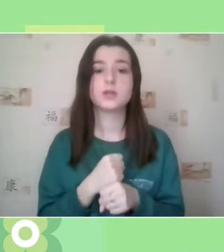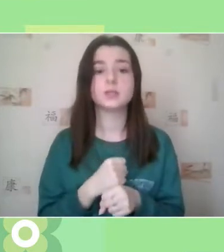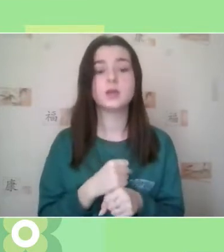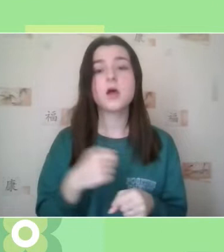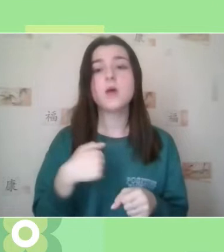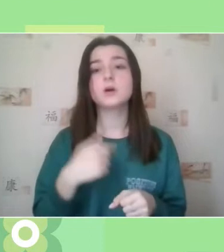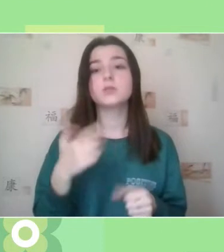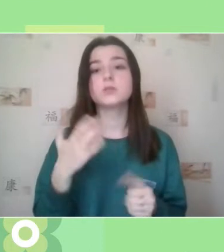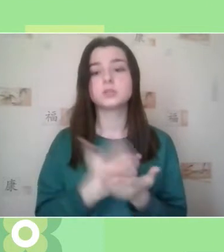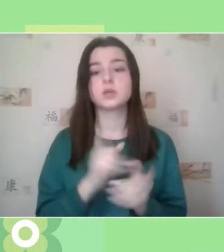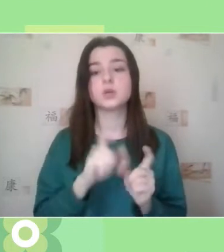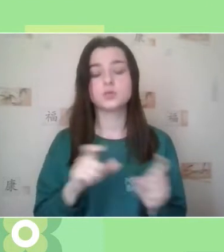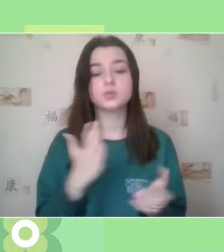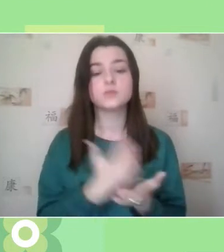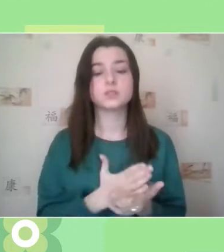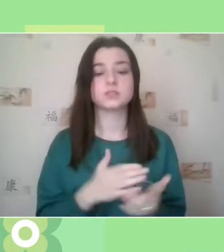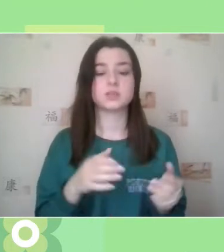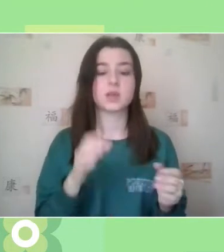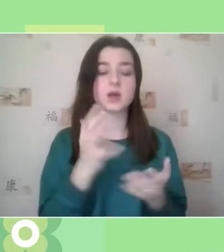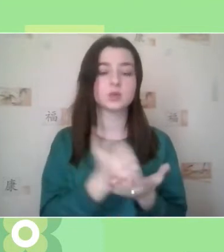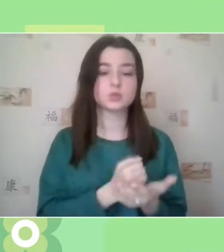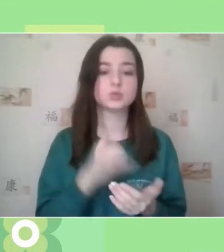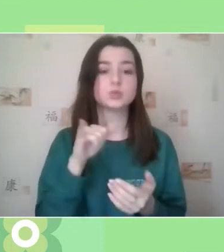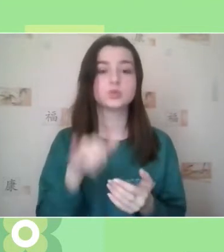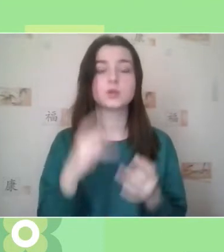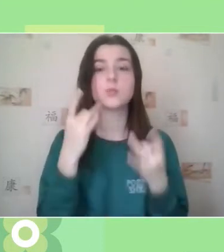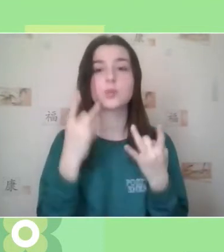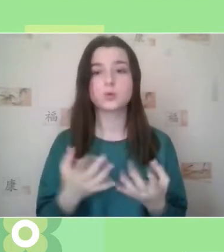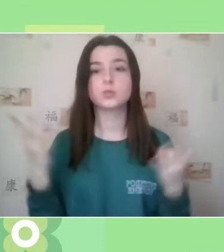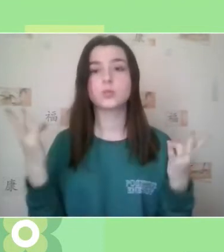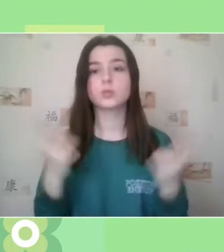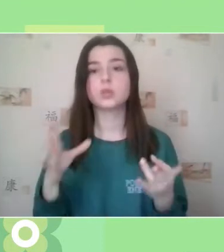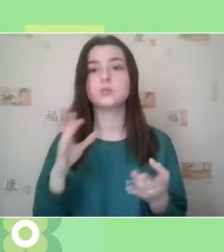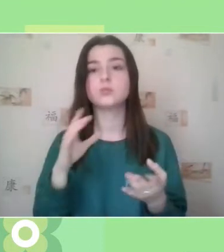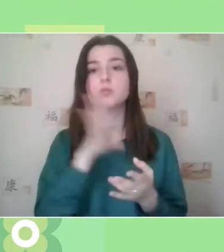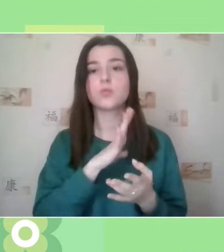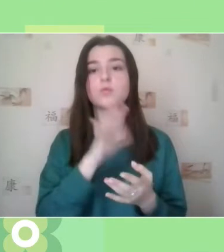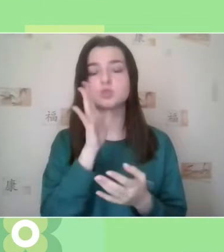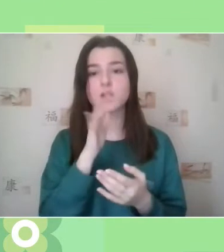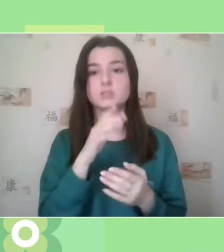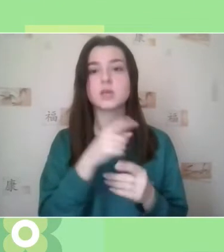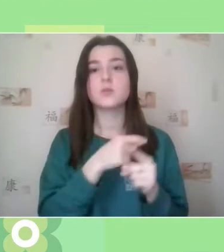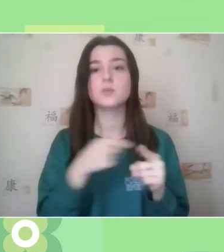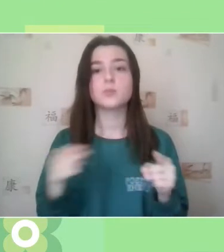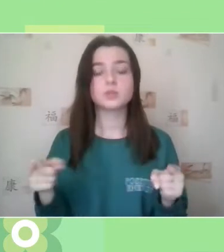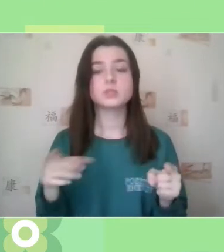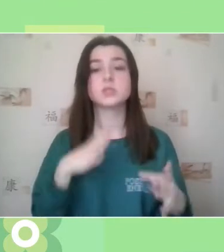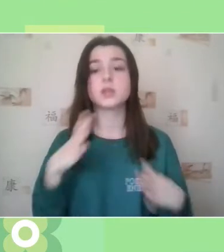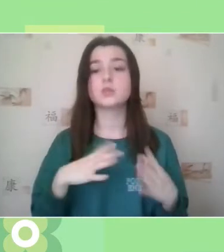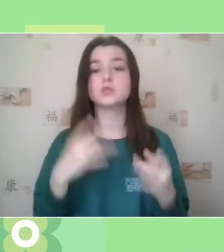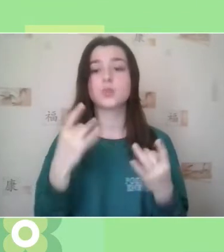у нас є люди, у нас є ресурси. Їм реально просто потрібен був час протягом тренінгу для того, щоб